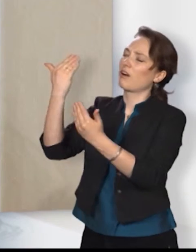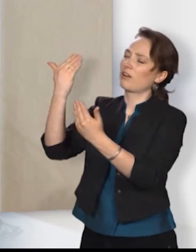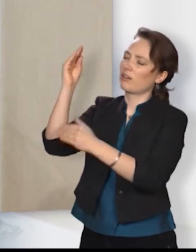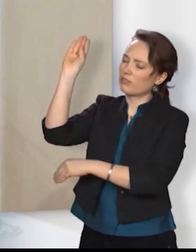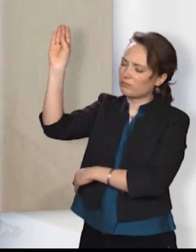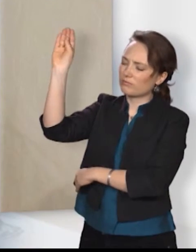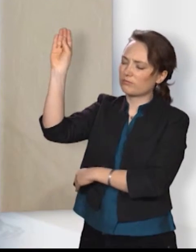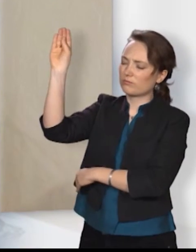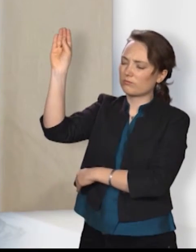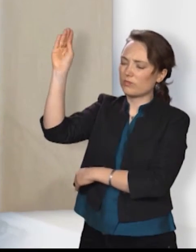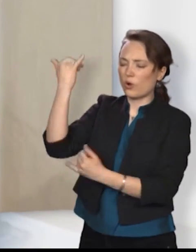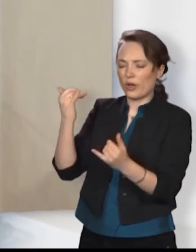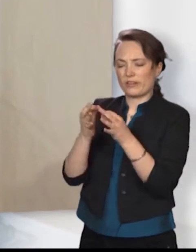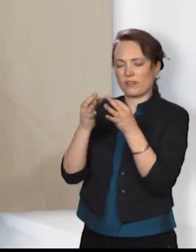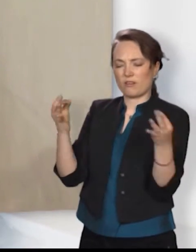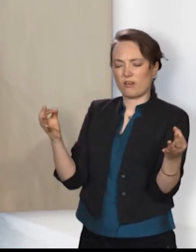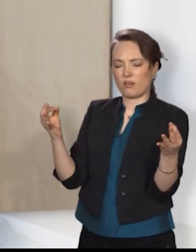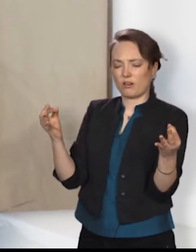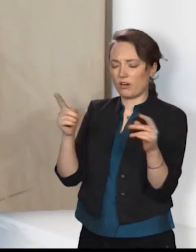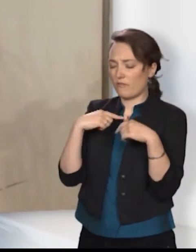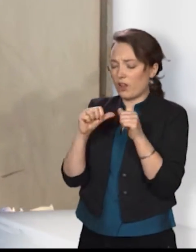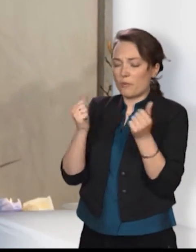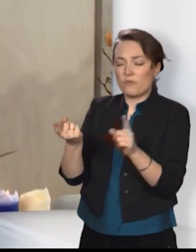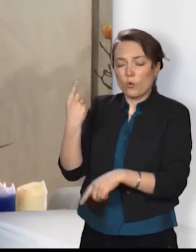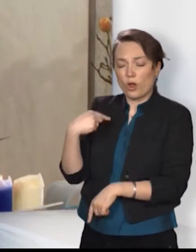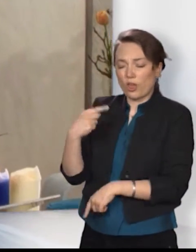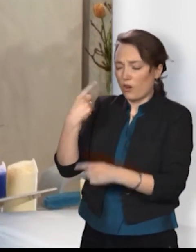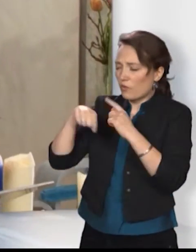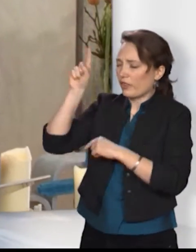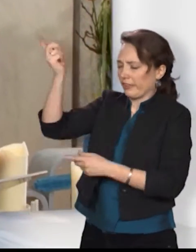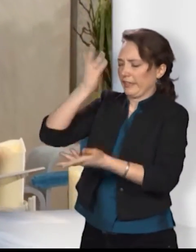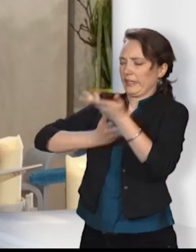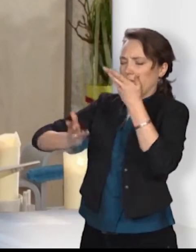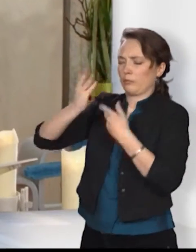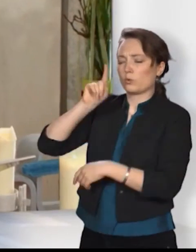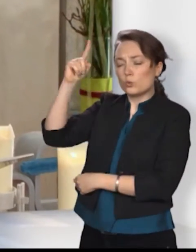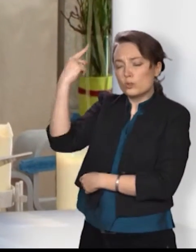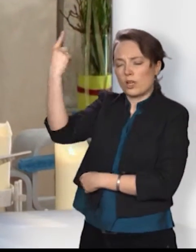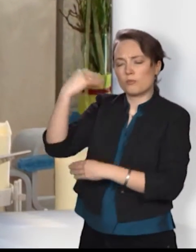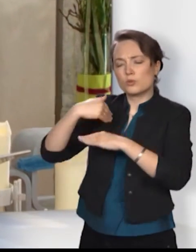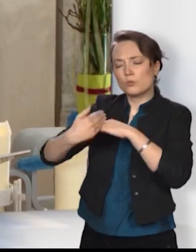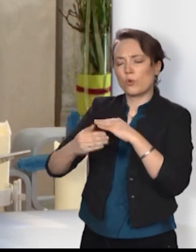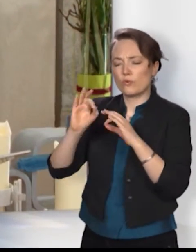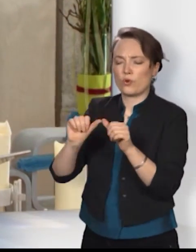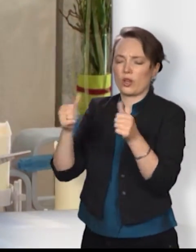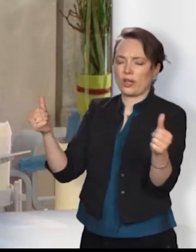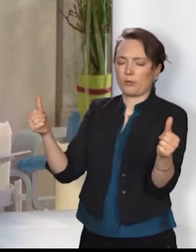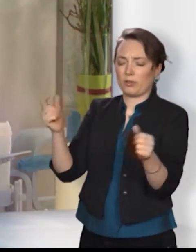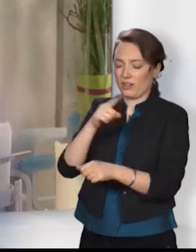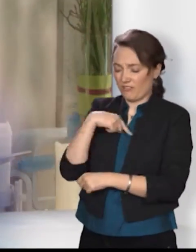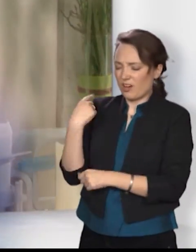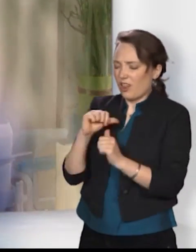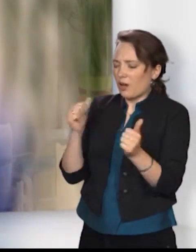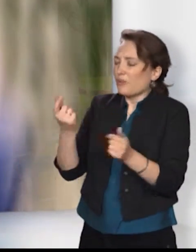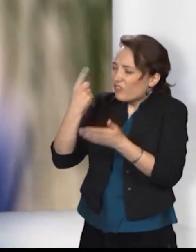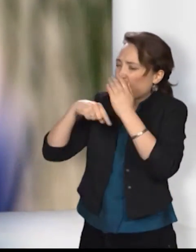dir, von dem, was du uns gibst. Du bist das Brot des Lebens. Wir leben von dir, von dem, was